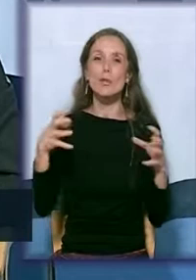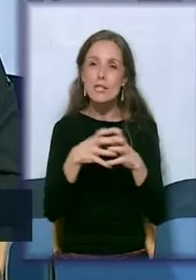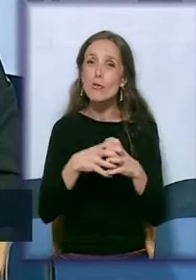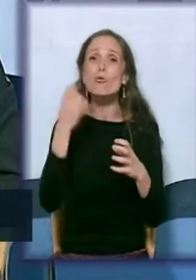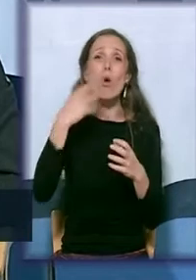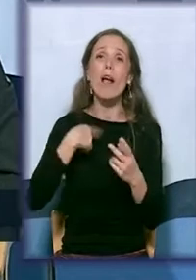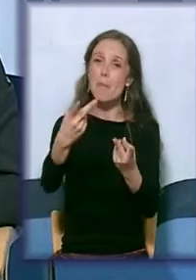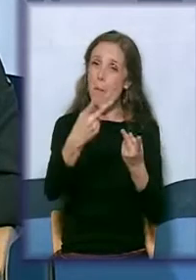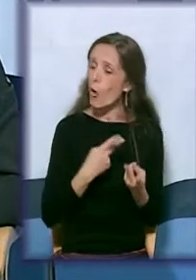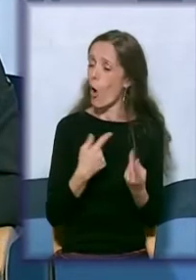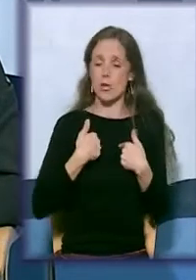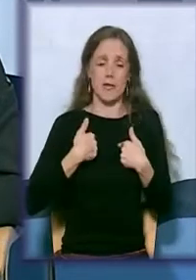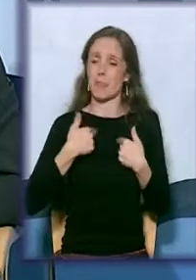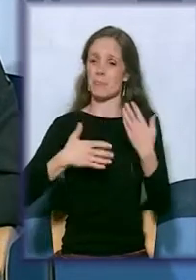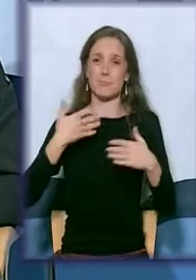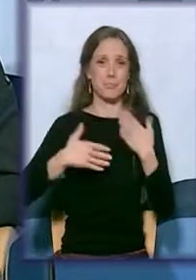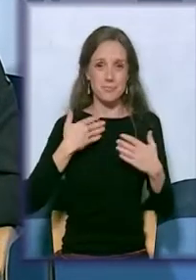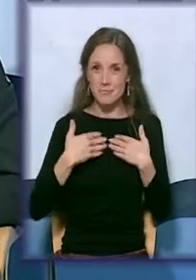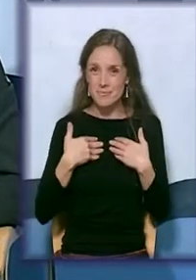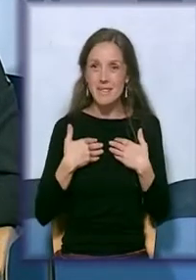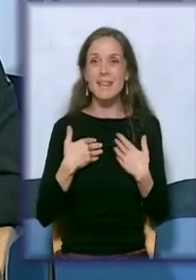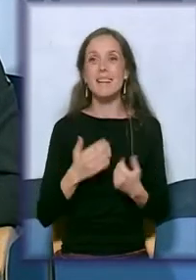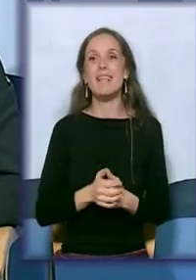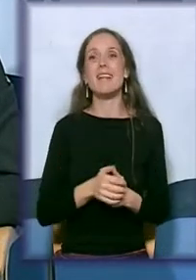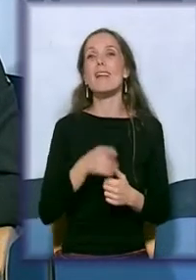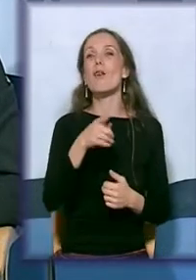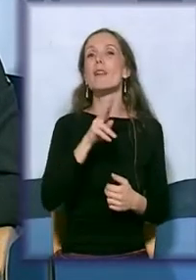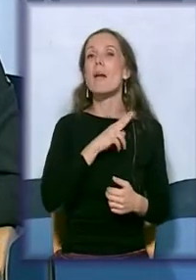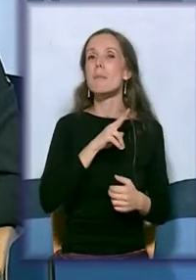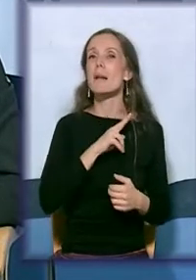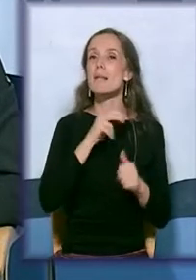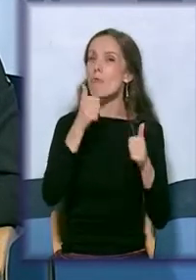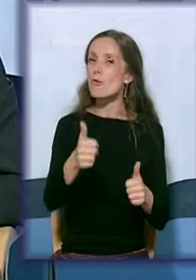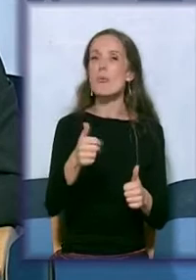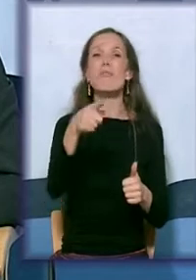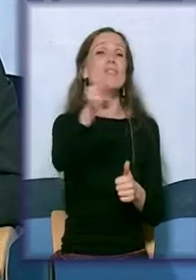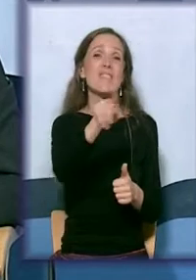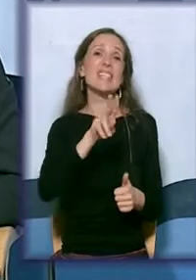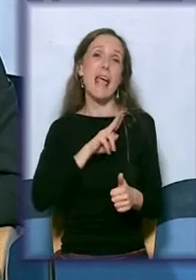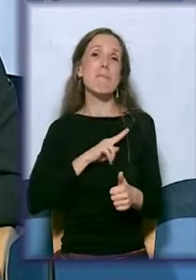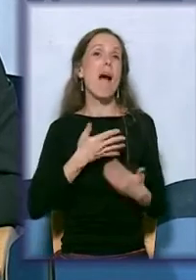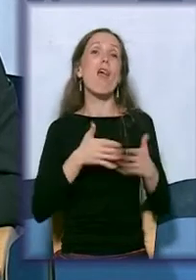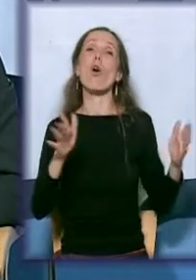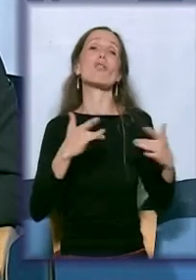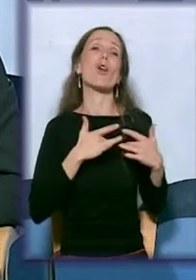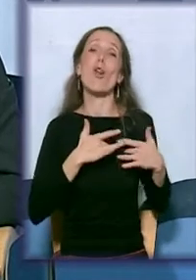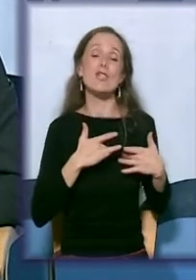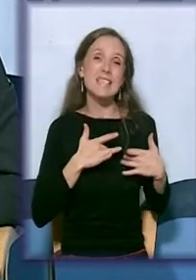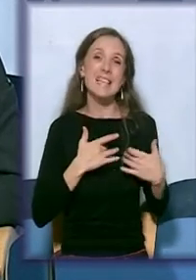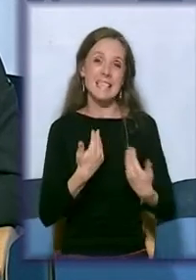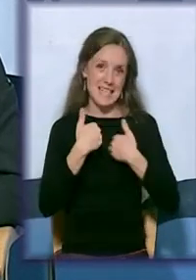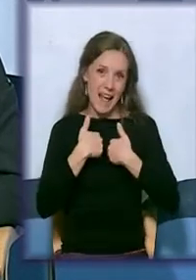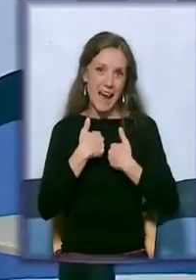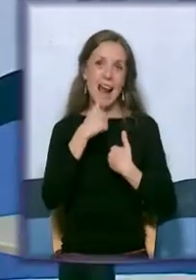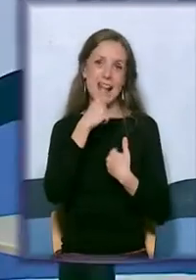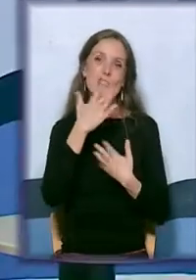dođe i da očekujemo goste. Tako, a vi ste s onim imali jedno ovako fantastično i namjerno otvoreno srce za nas i da podelite onako lepo vreme sa nama.